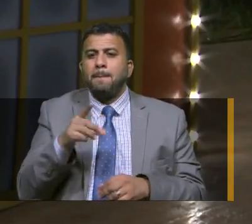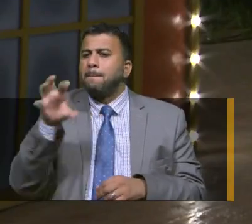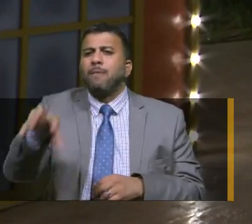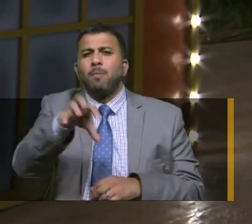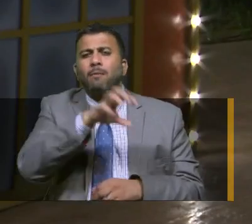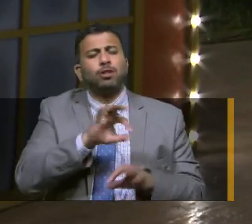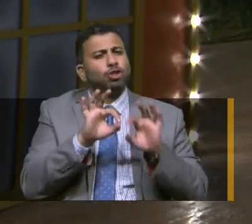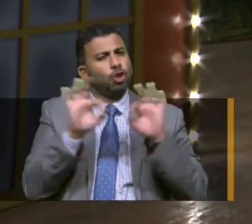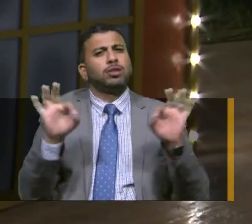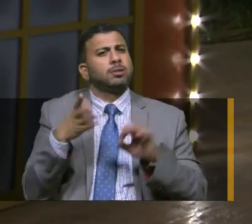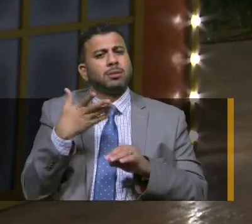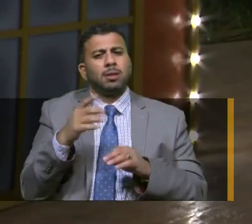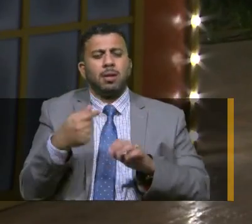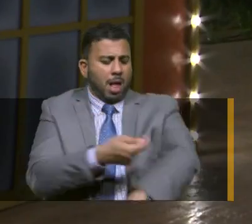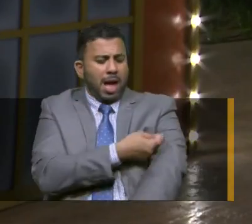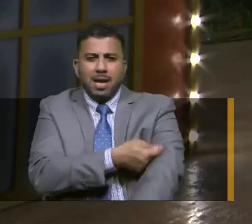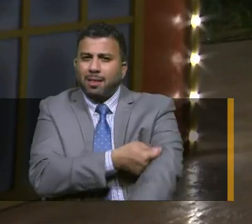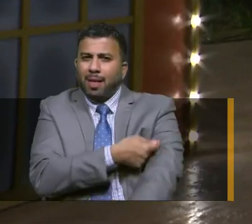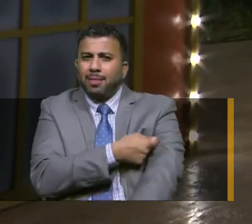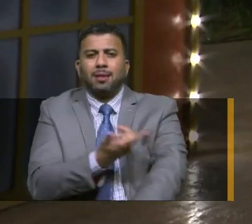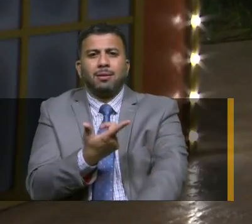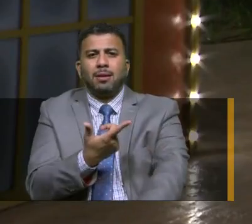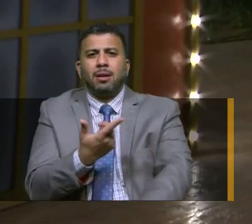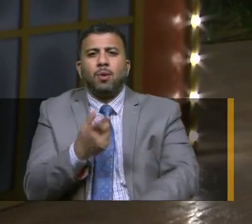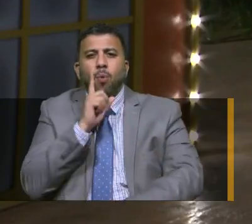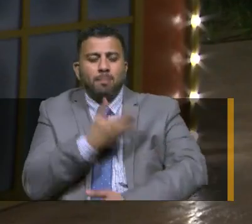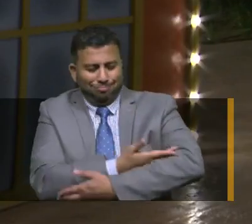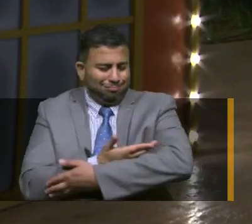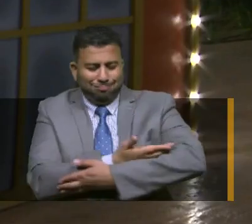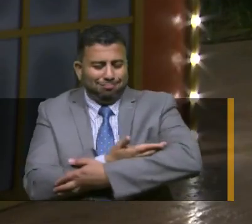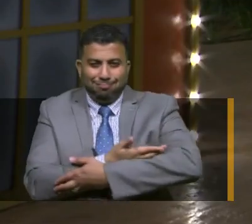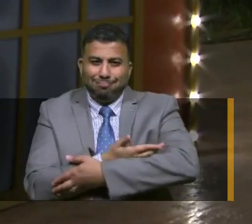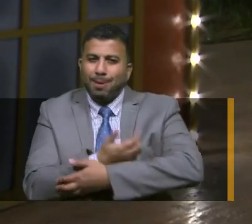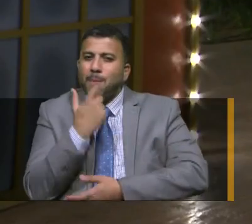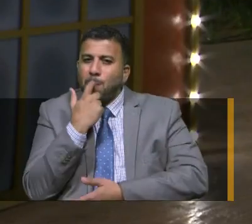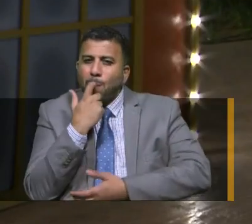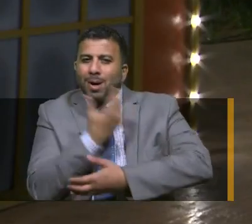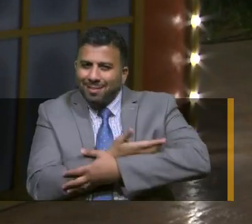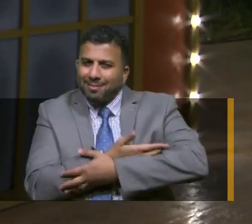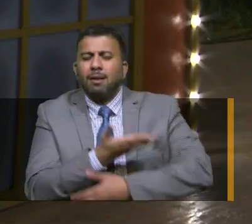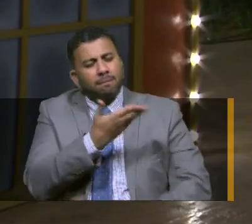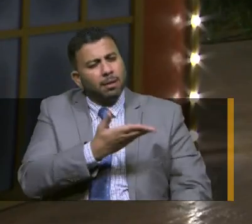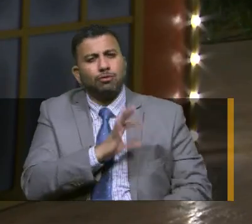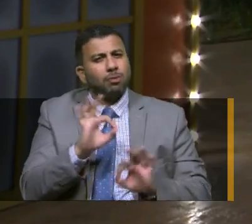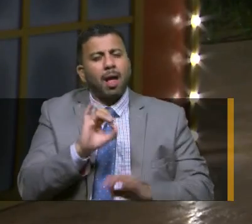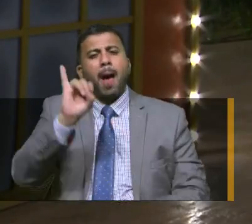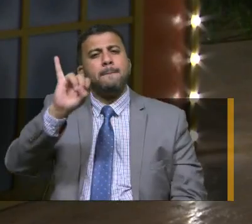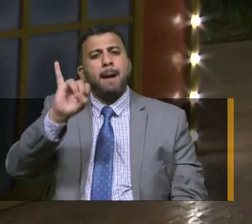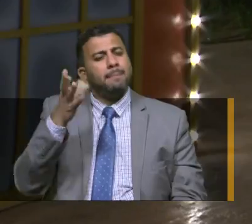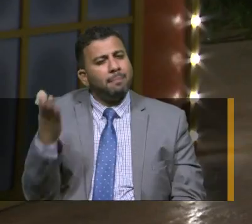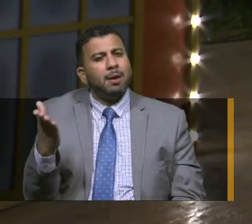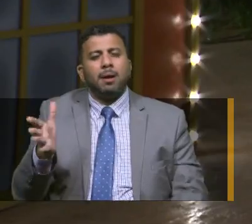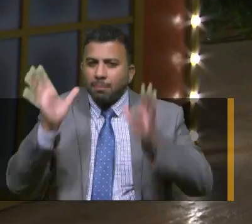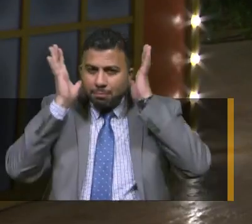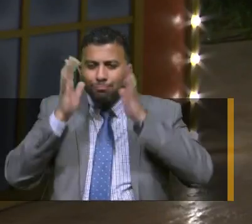كاملة متوفرة من عيادات لغرف أمومة، عندنا الحمامات متوفرة، دورات المياه